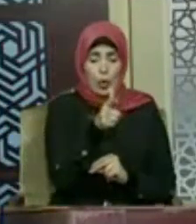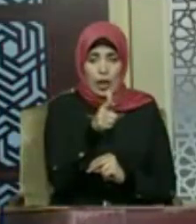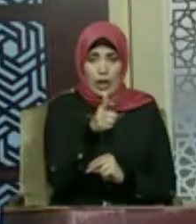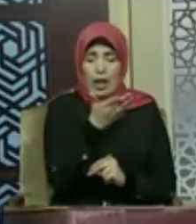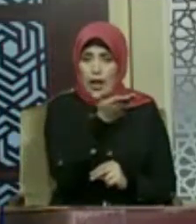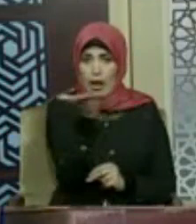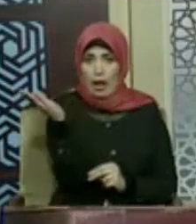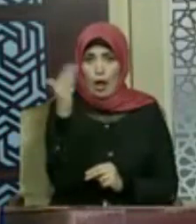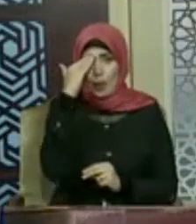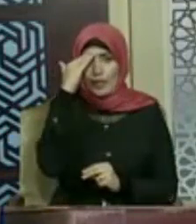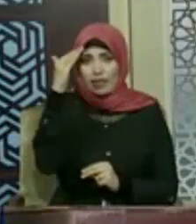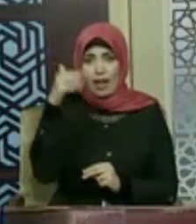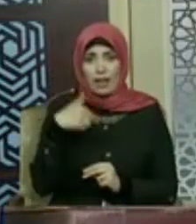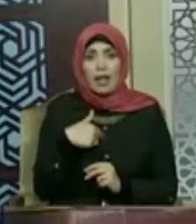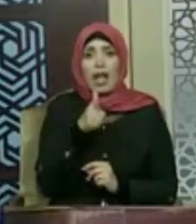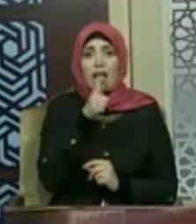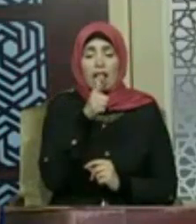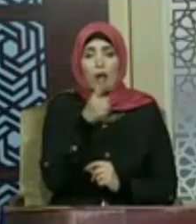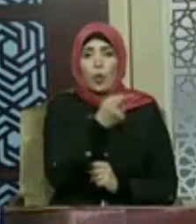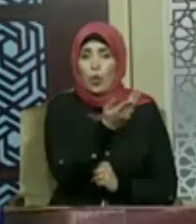لكم: سيناء